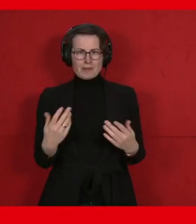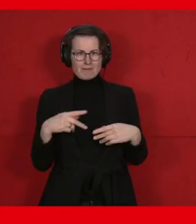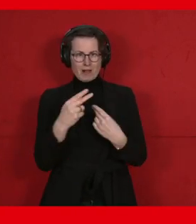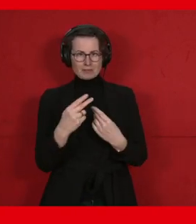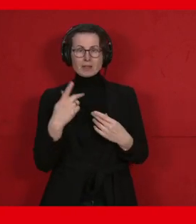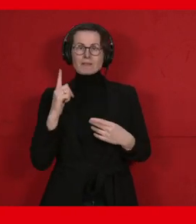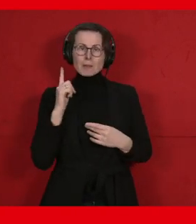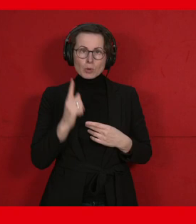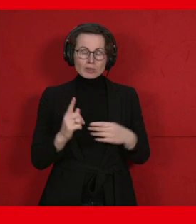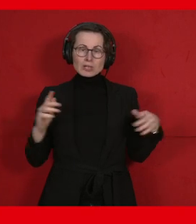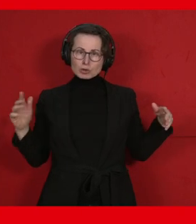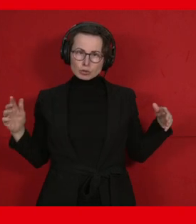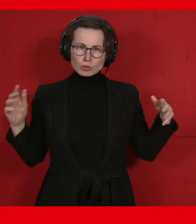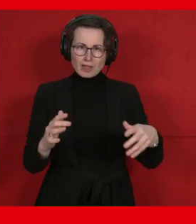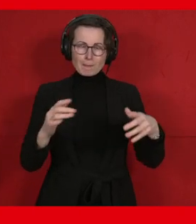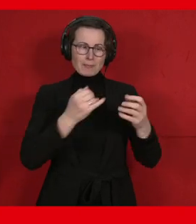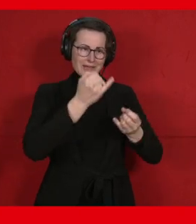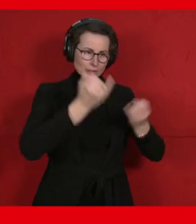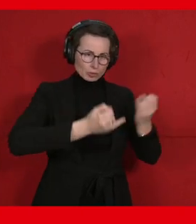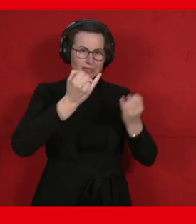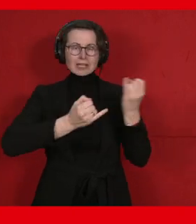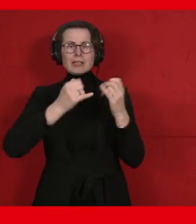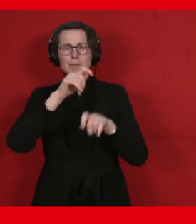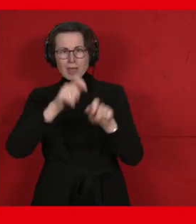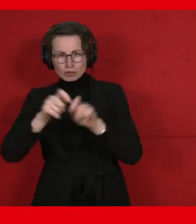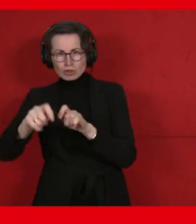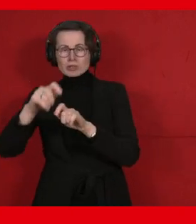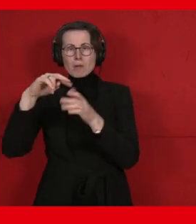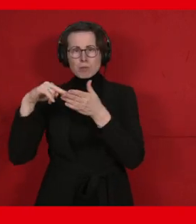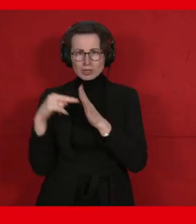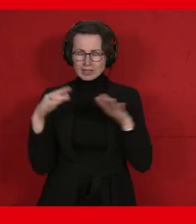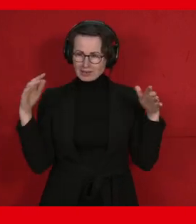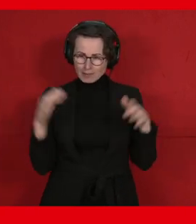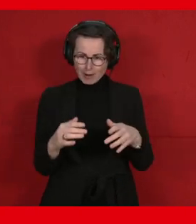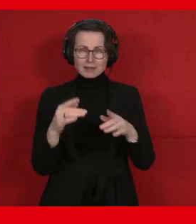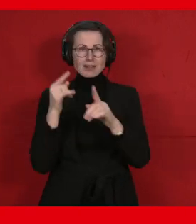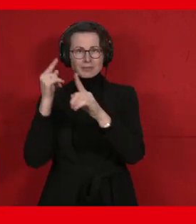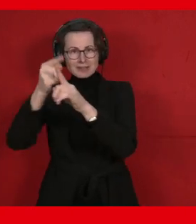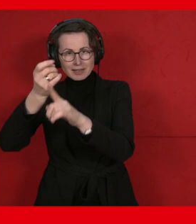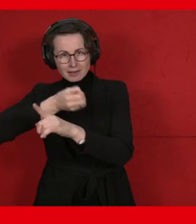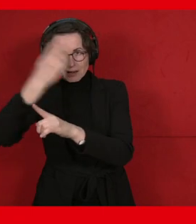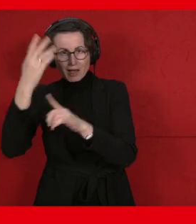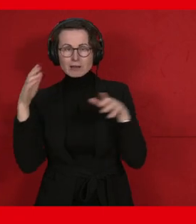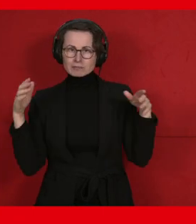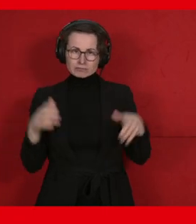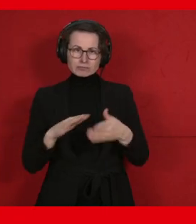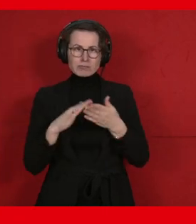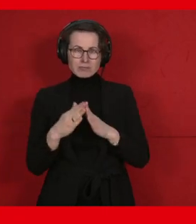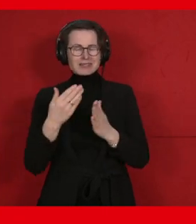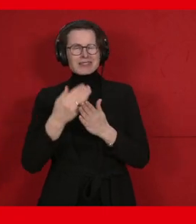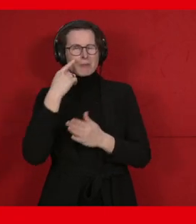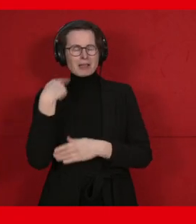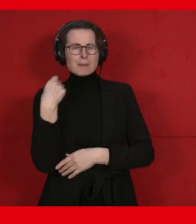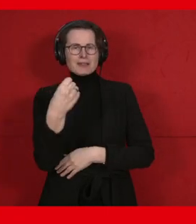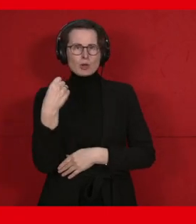Wir müssen uns aufeinander verlassen können und wir brauchen ein gemeinsames Ziel. Und das ist das, was ich mit der Mission meine.